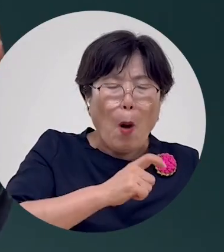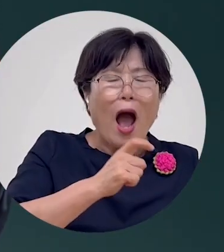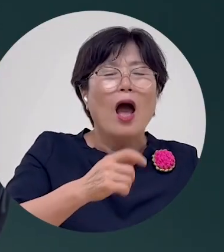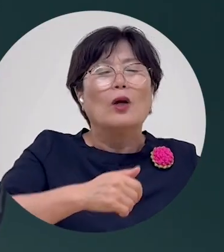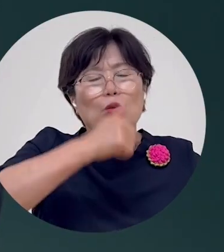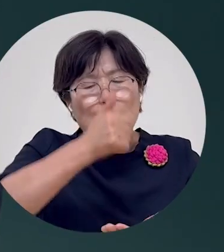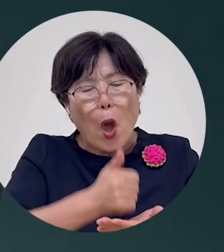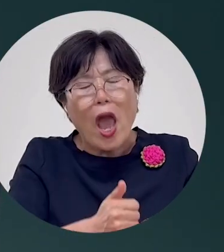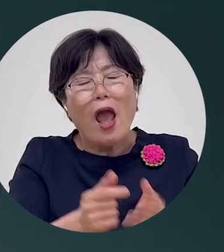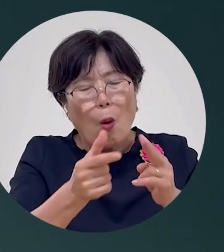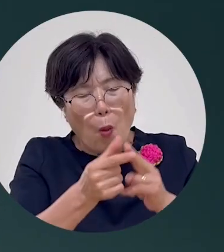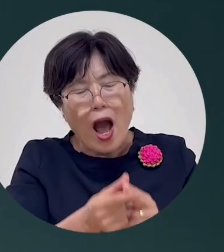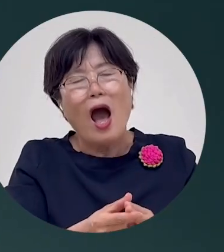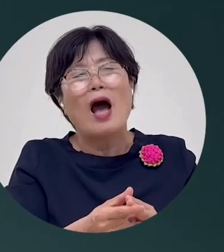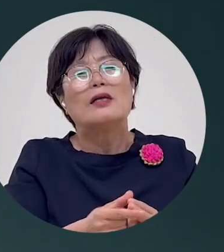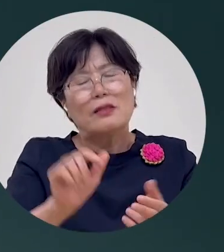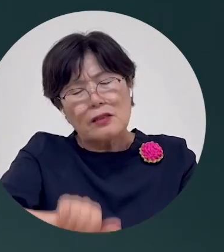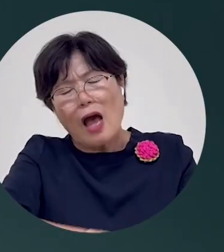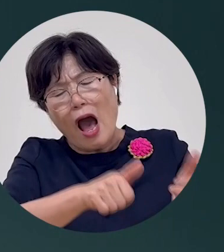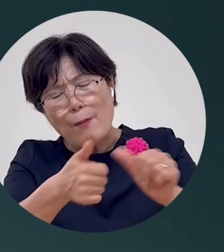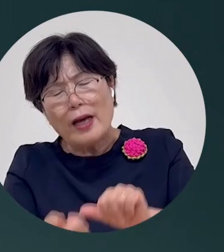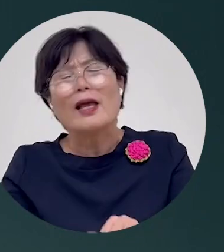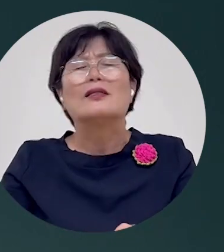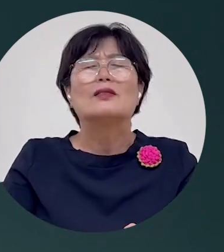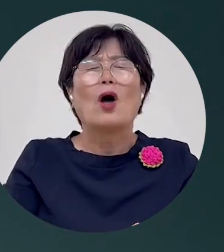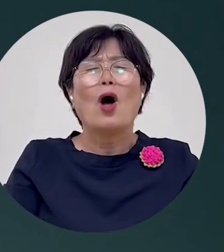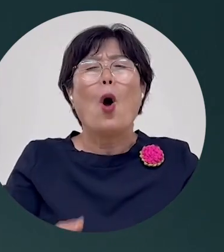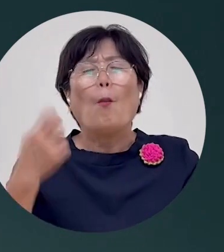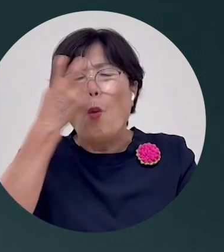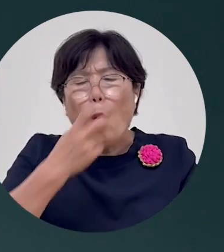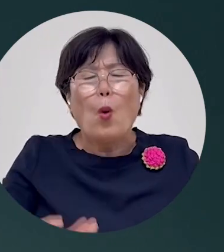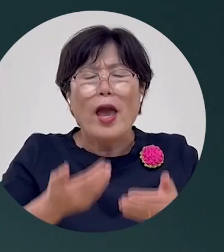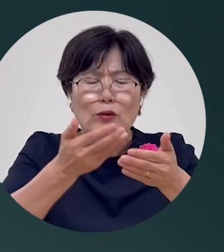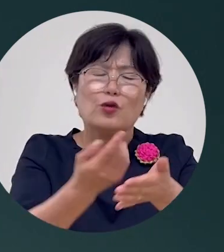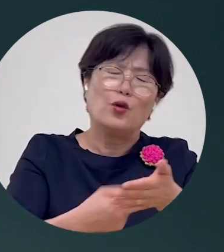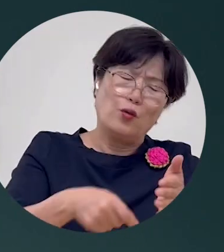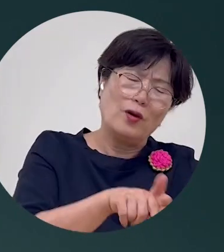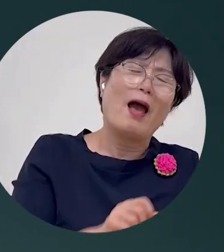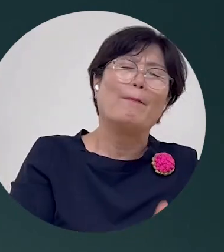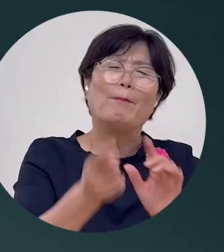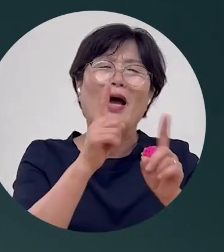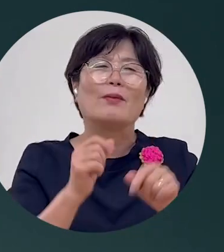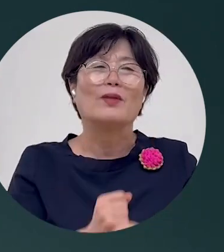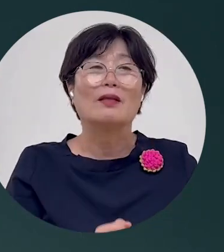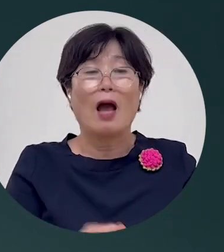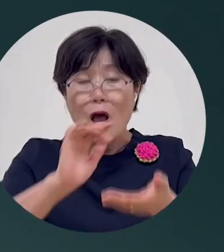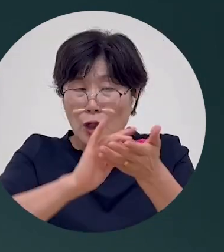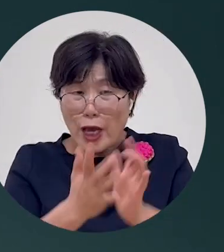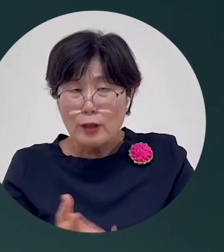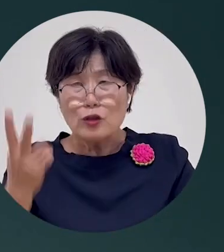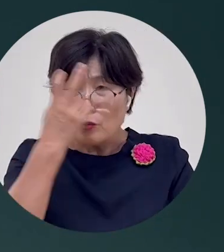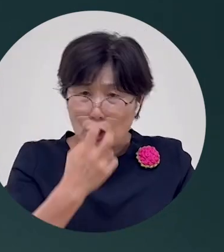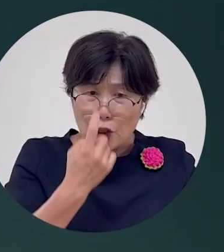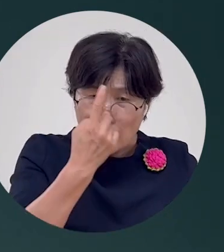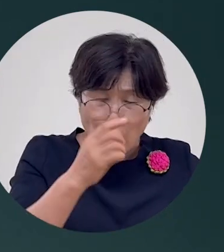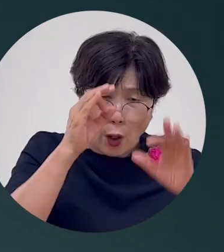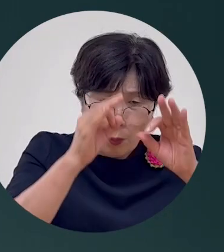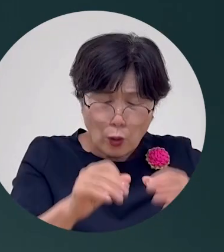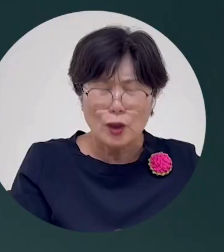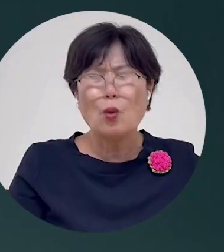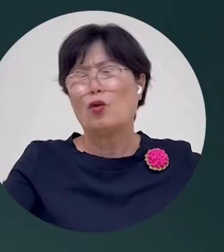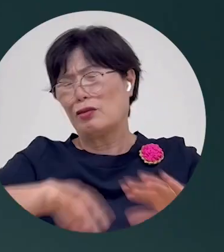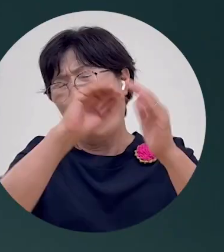보호하기 위해서입니다. 다시 말해서요, 예수님이 지켜보시고 다 알고 계시는